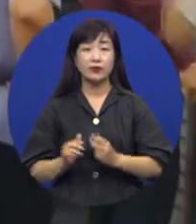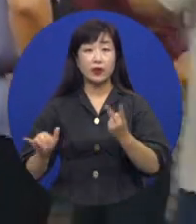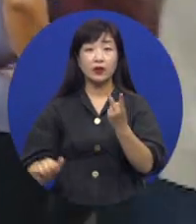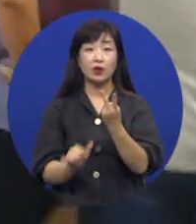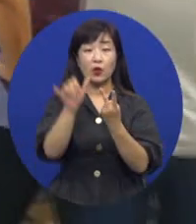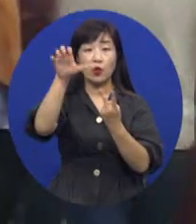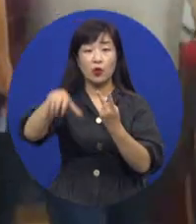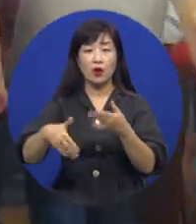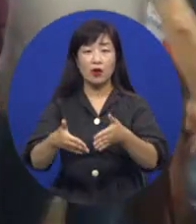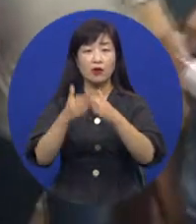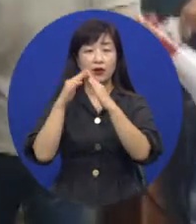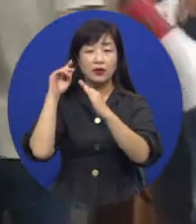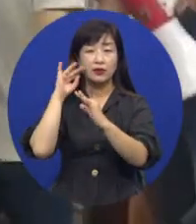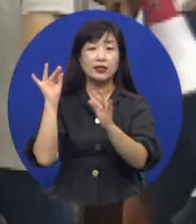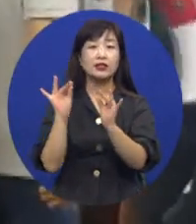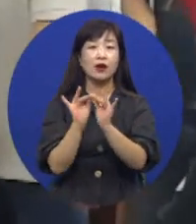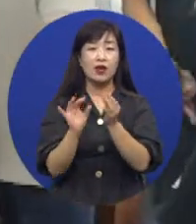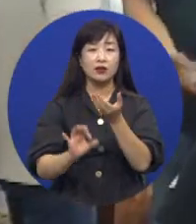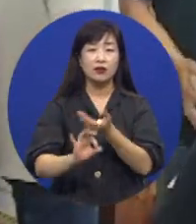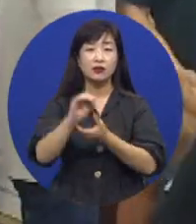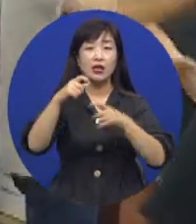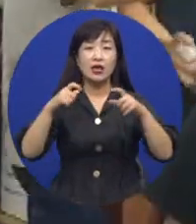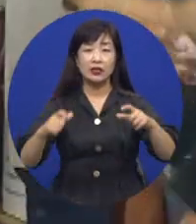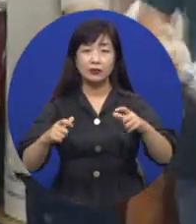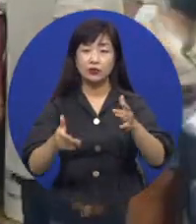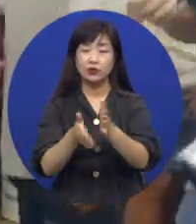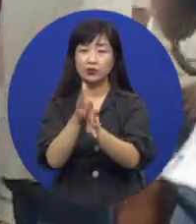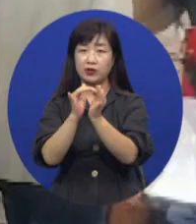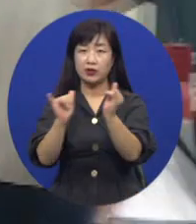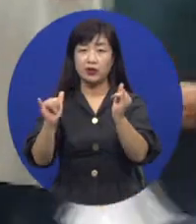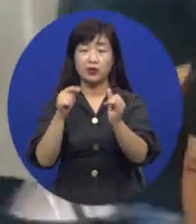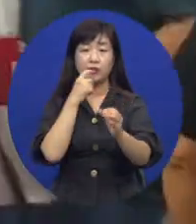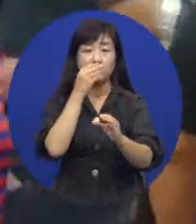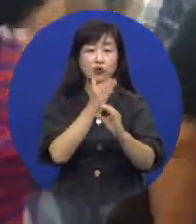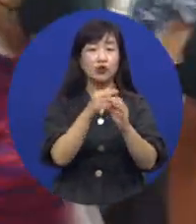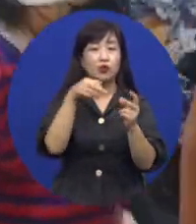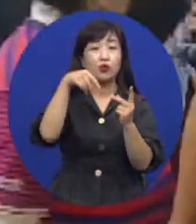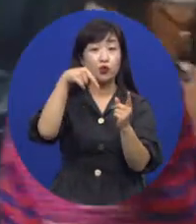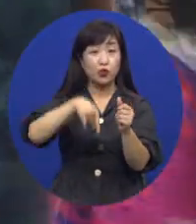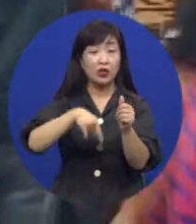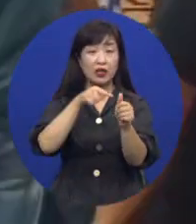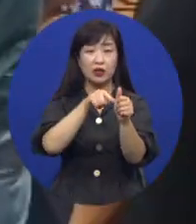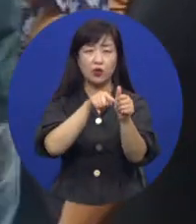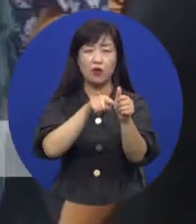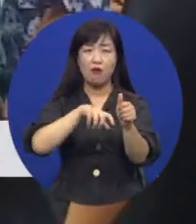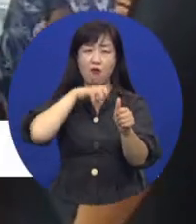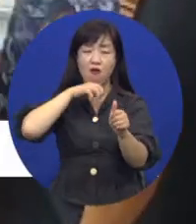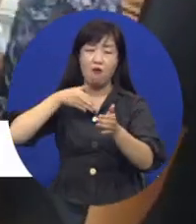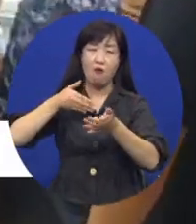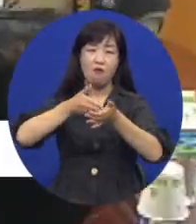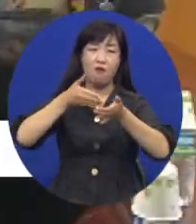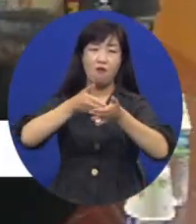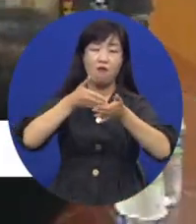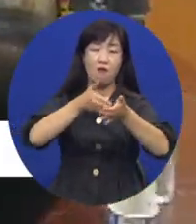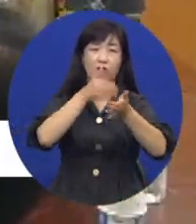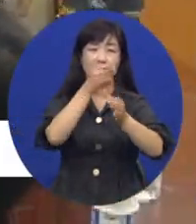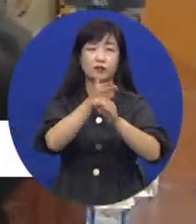제2공항 건설에 찬성하는 성산읍 주민들이 더불어민주당 위성곤 의원에게 언성을 높이며